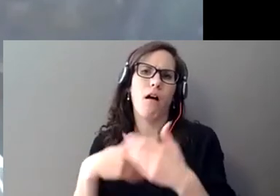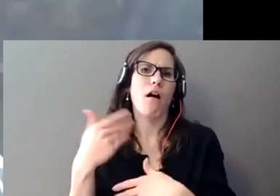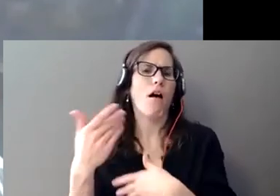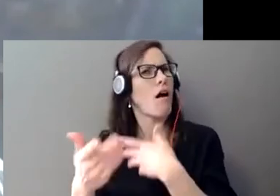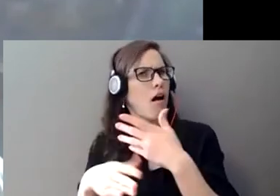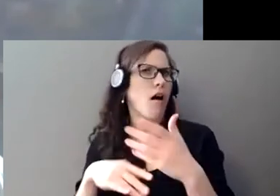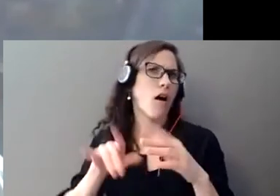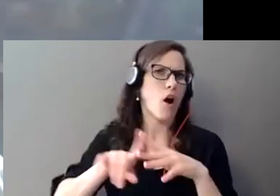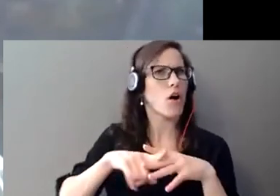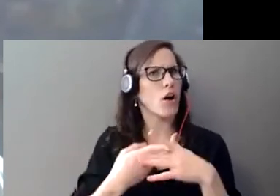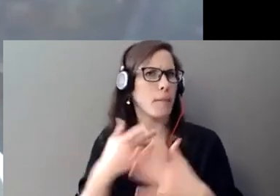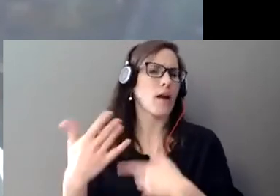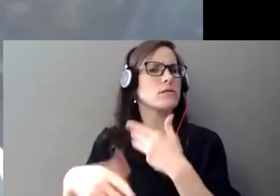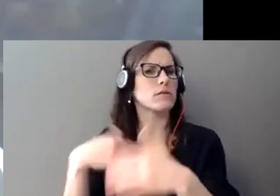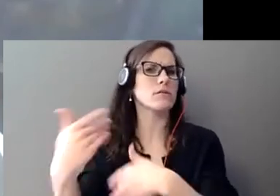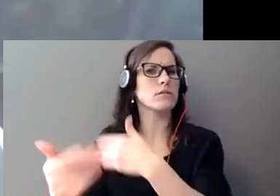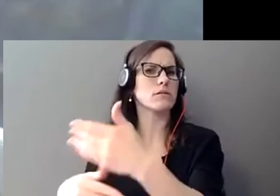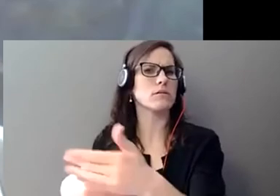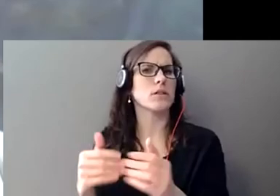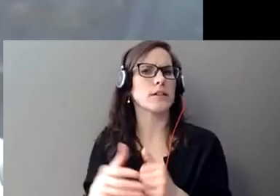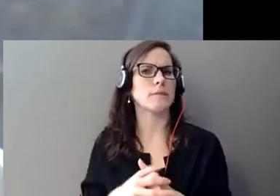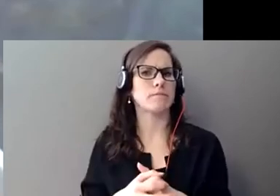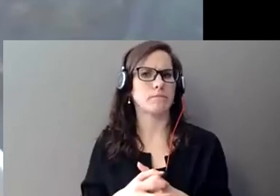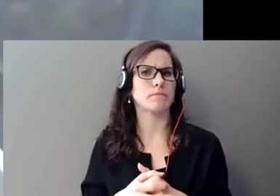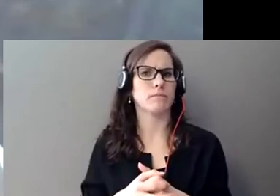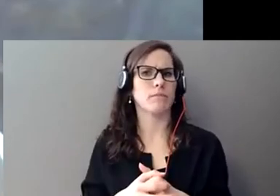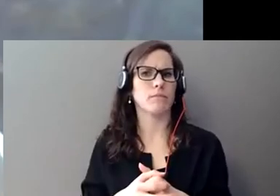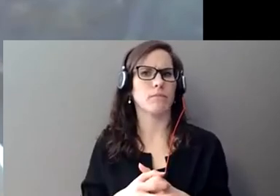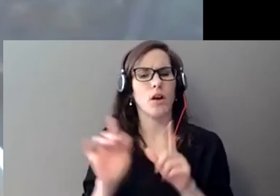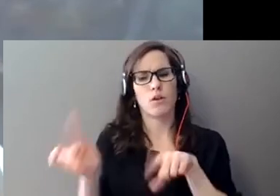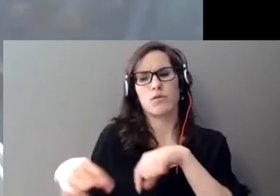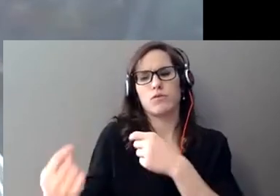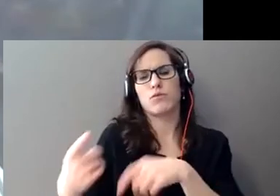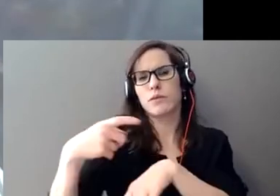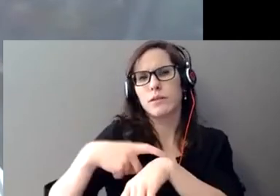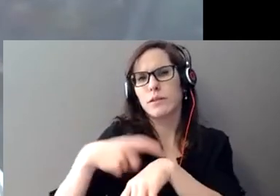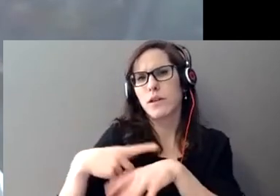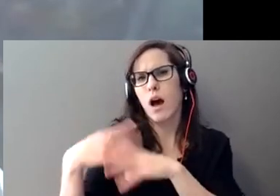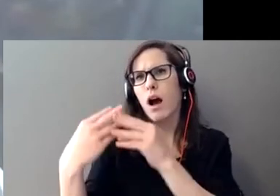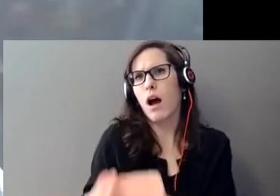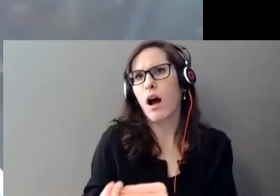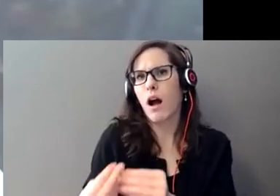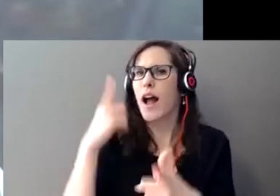petit chemin c'est des questions qui se posent avec le temps de beaucoup beaucoup moins